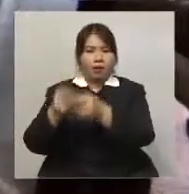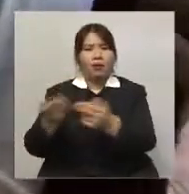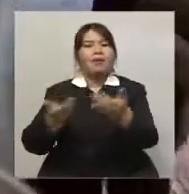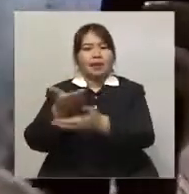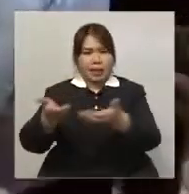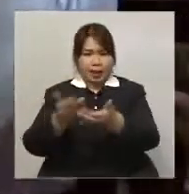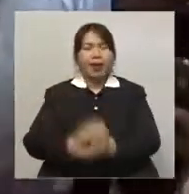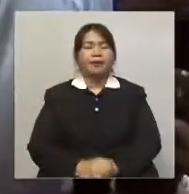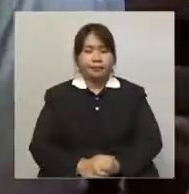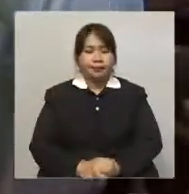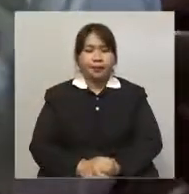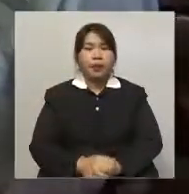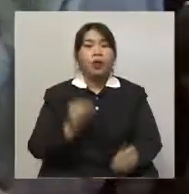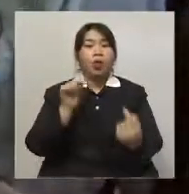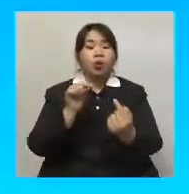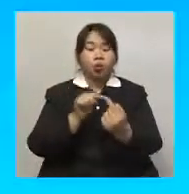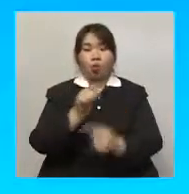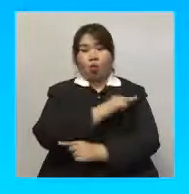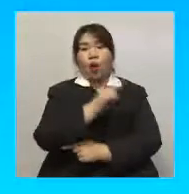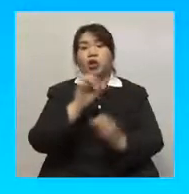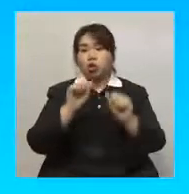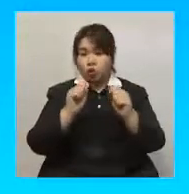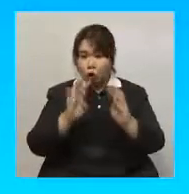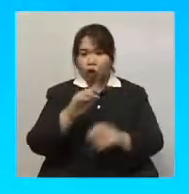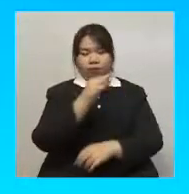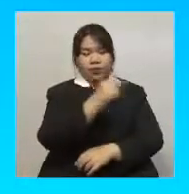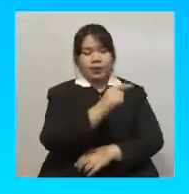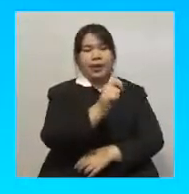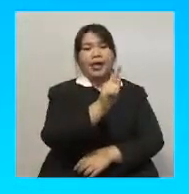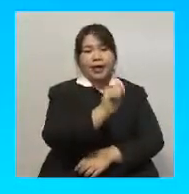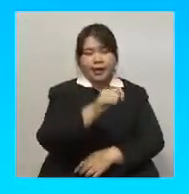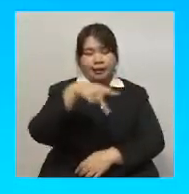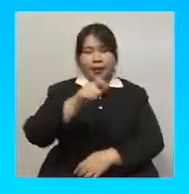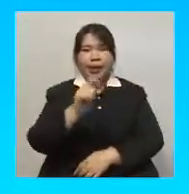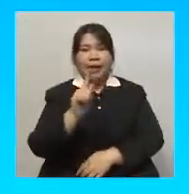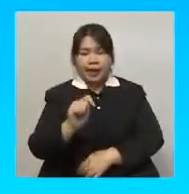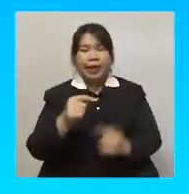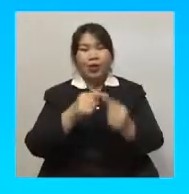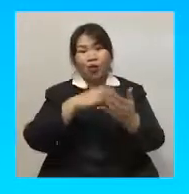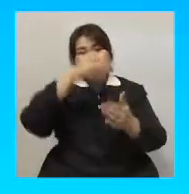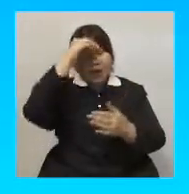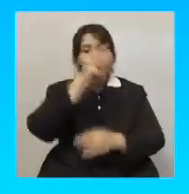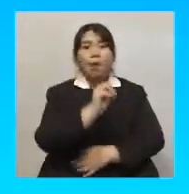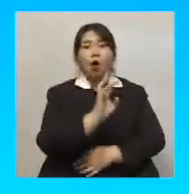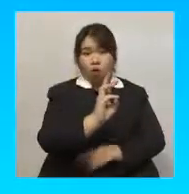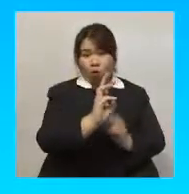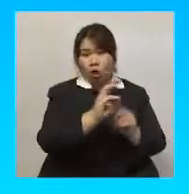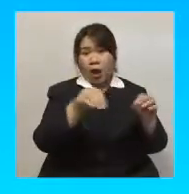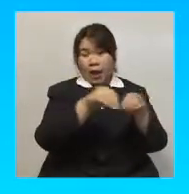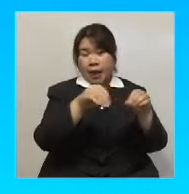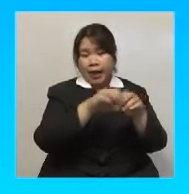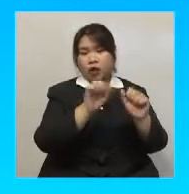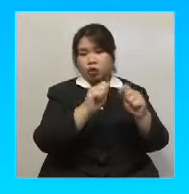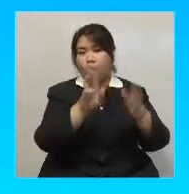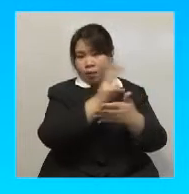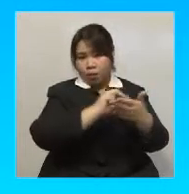จารณานะครับส่วนกรณีการกำหนดวันสอบแกตแพทนะครับสำหรับนักเรียนที่เคยเตรียมแอดมิชชั่นนะครับที่จะเตรียมแอดมิชชั่นเข้ามหา